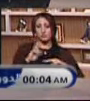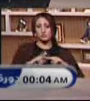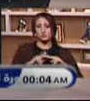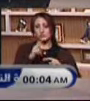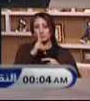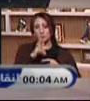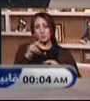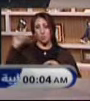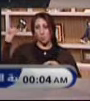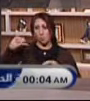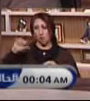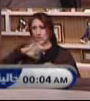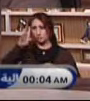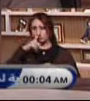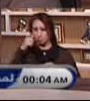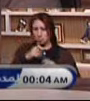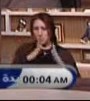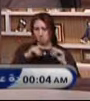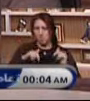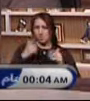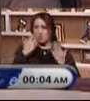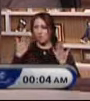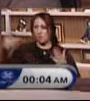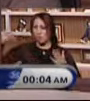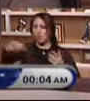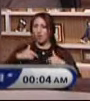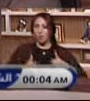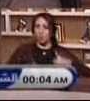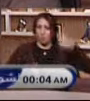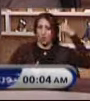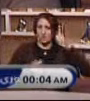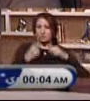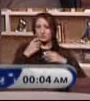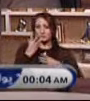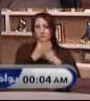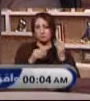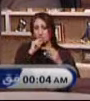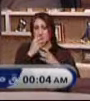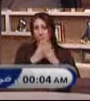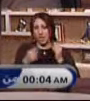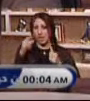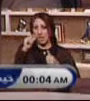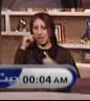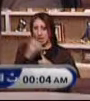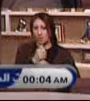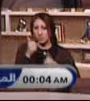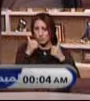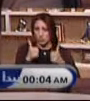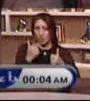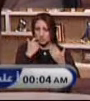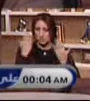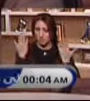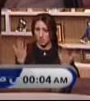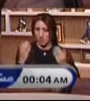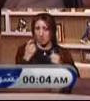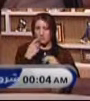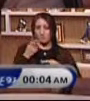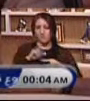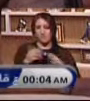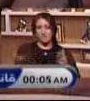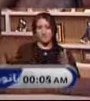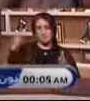واجعل تدميره في تدبيره يا رب العالمين. ارزق بناتنا ازواجا صالحين، وابناءنا زوجات صالحات، واختم لنا منك بخاتمه